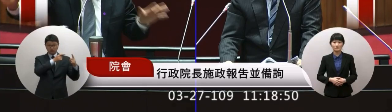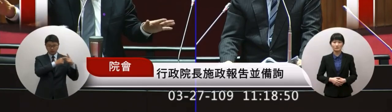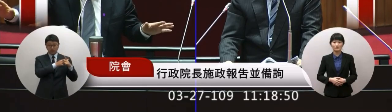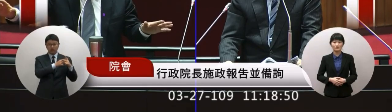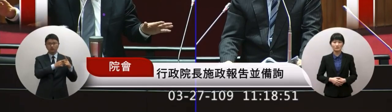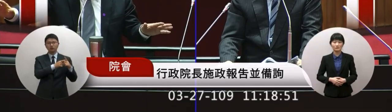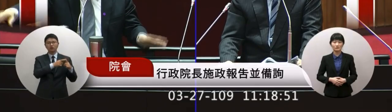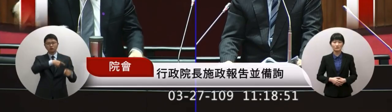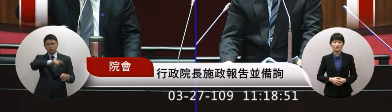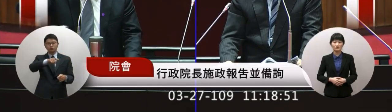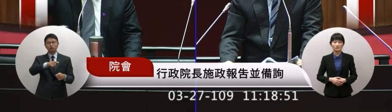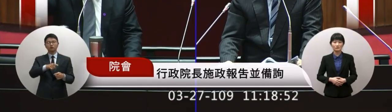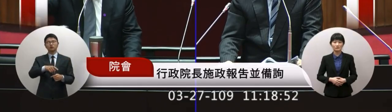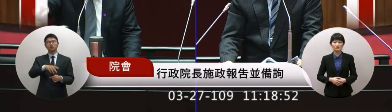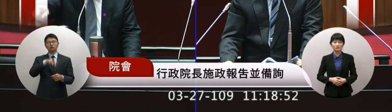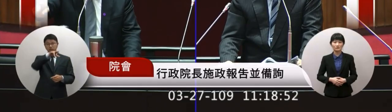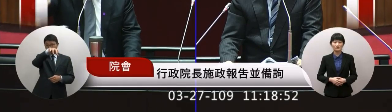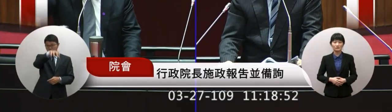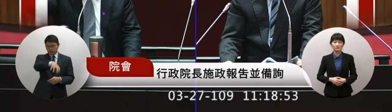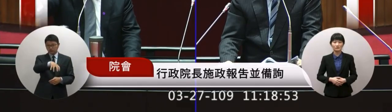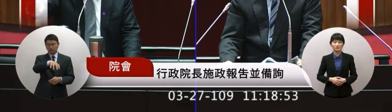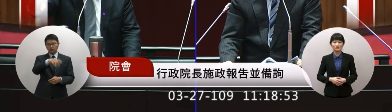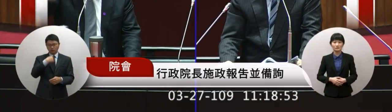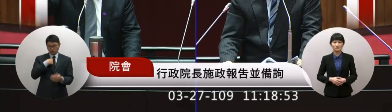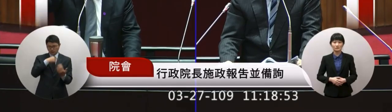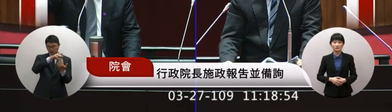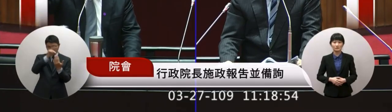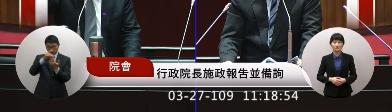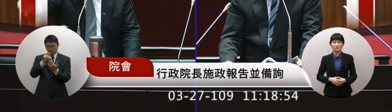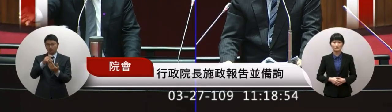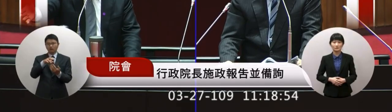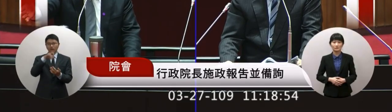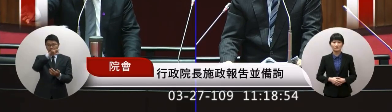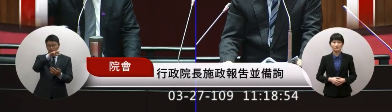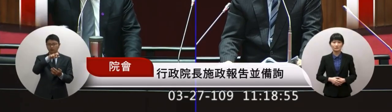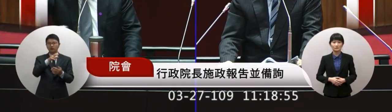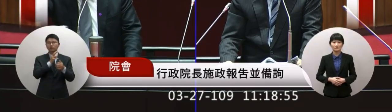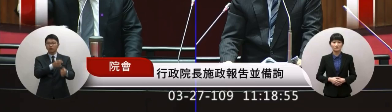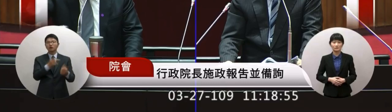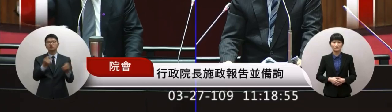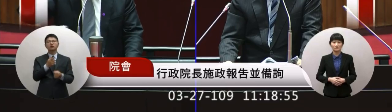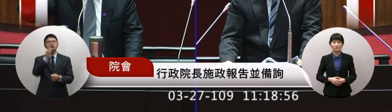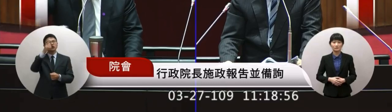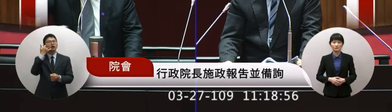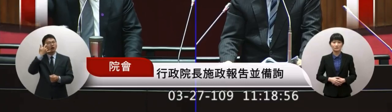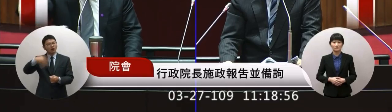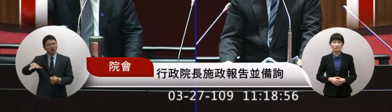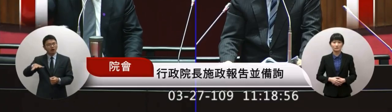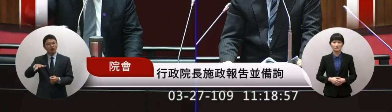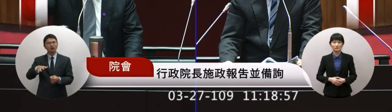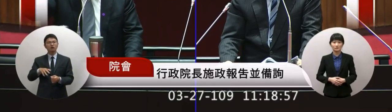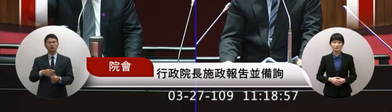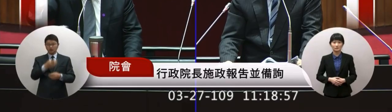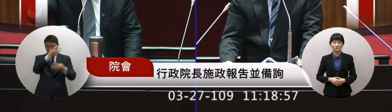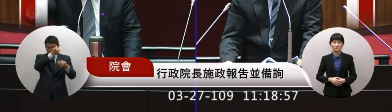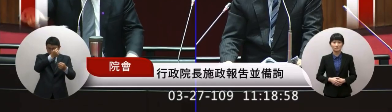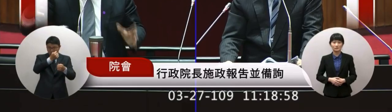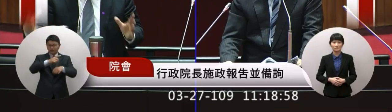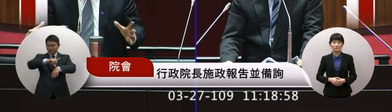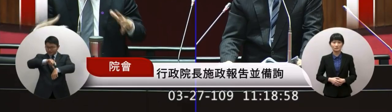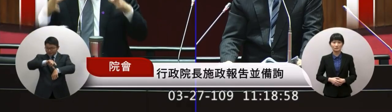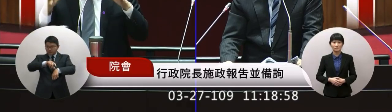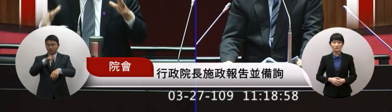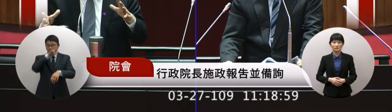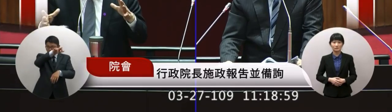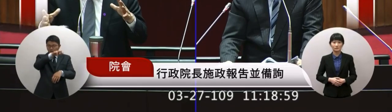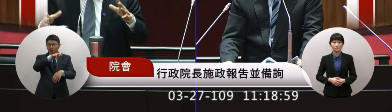开放机场，所以我们指定班机，比如啊，在上海哪一班哪一天的飞机，